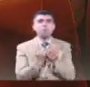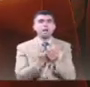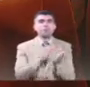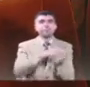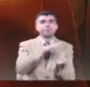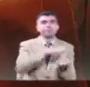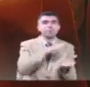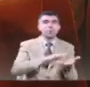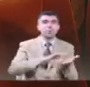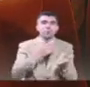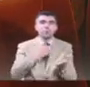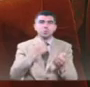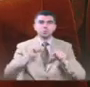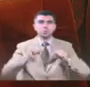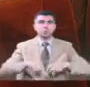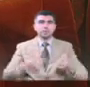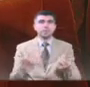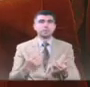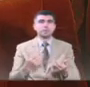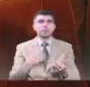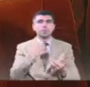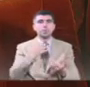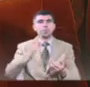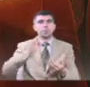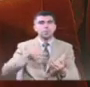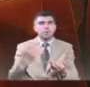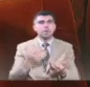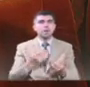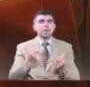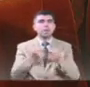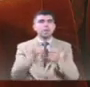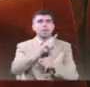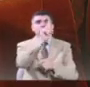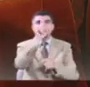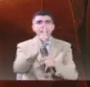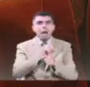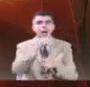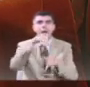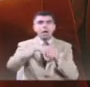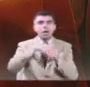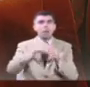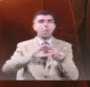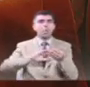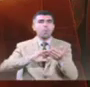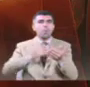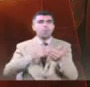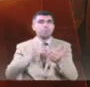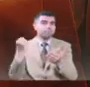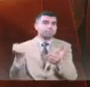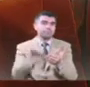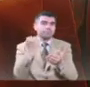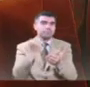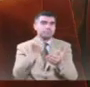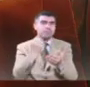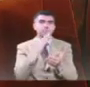تنفذها الدولة والجماعات المحلية وما إلى ذلك، وإن كان الأمر يتطلب مجهودات